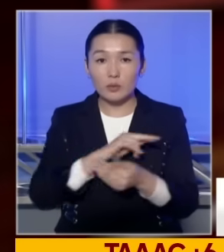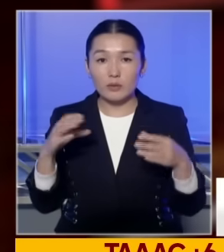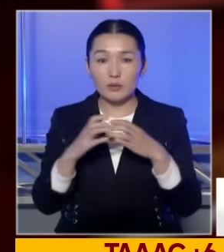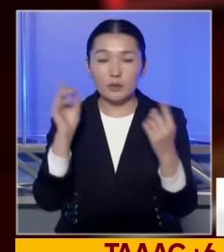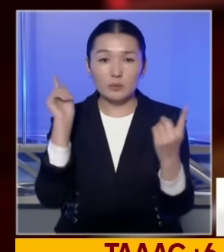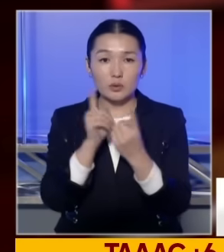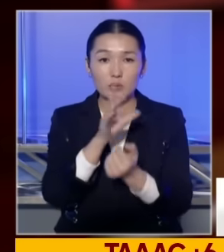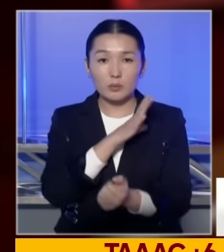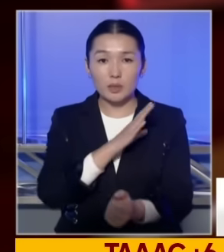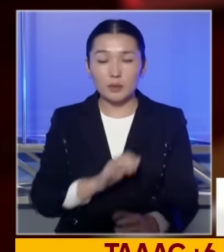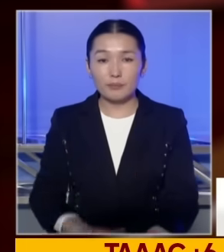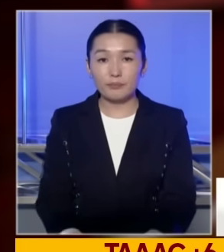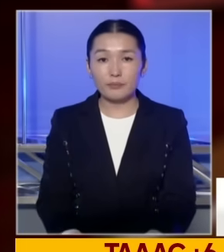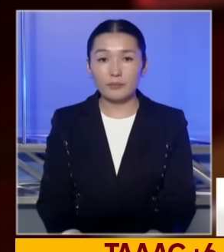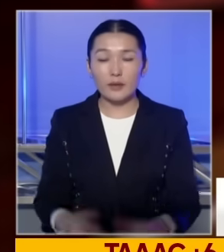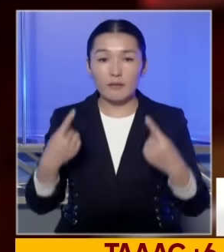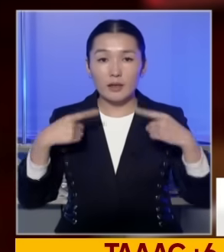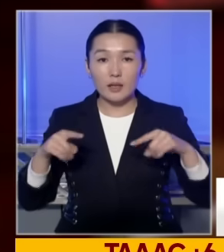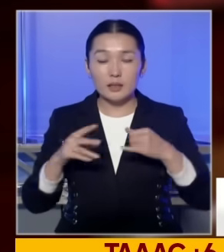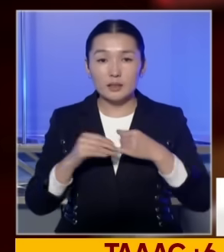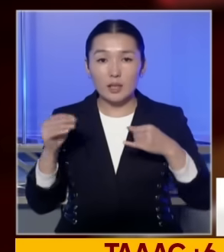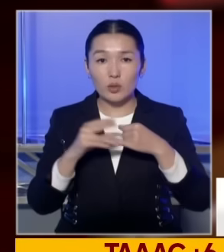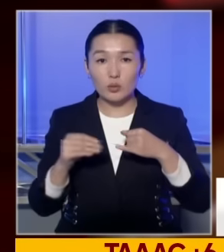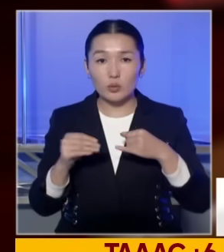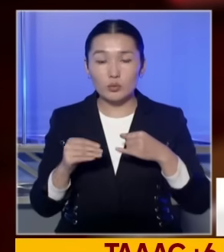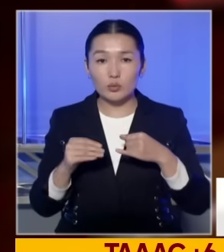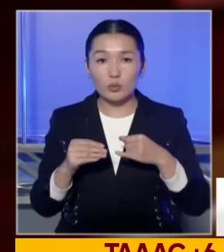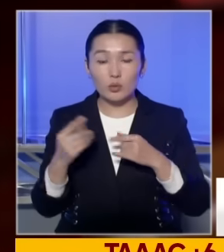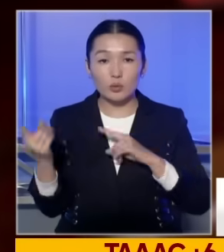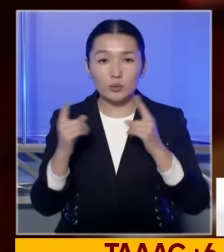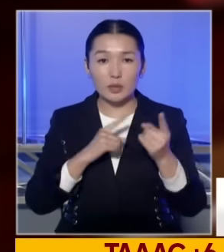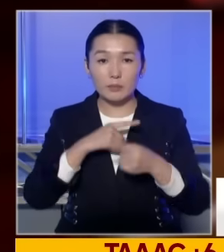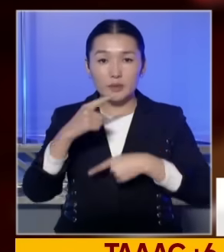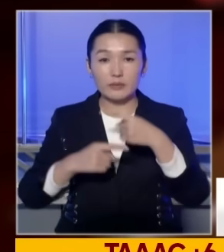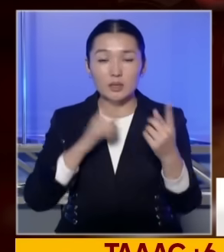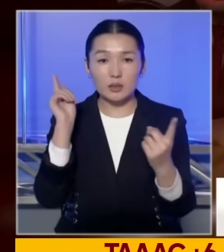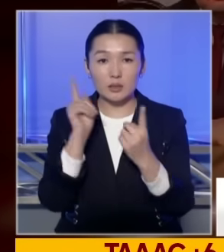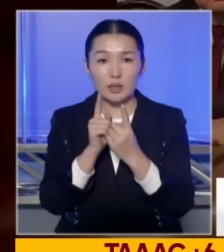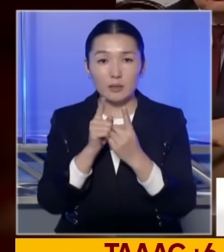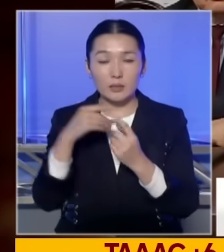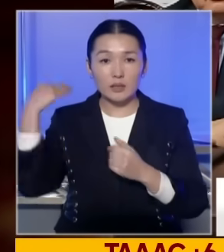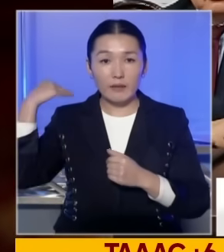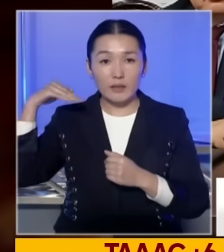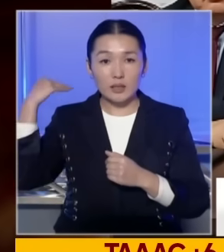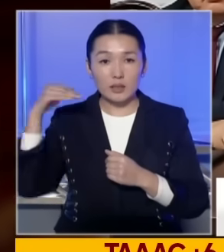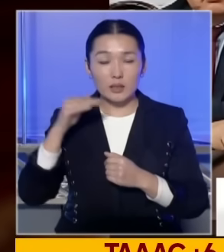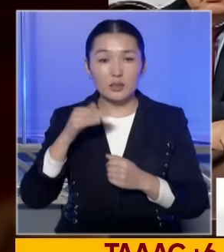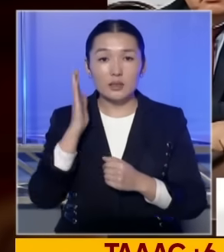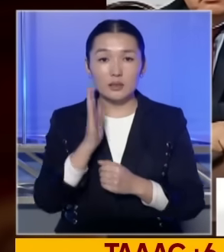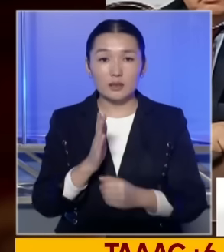кезектеги жолугушуусу өттү. Калган участоктарды сыпаттоо боюнча тараптардын кийинки жолугушуусу Тажикстандын аймагында